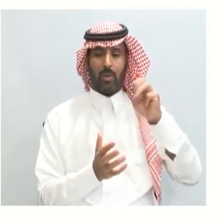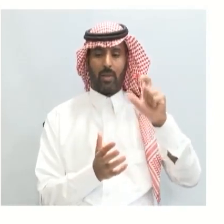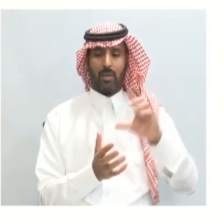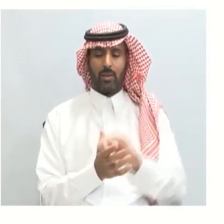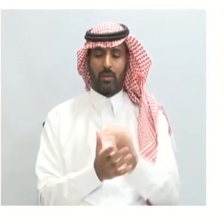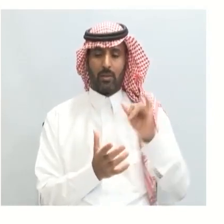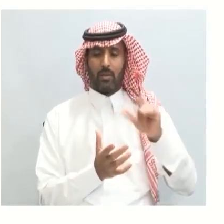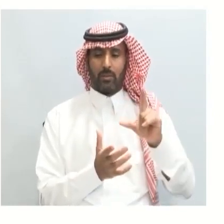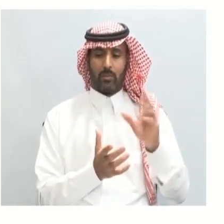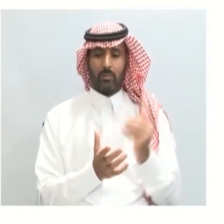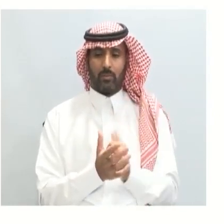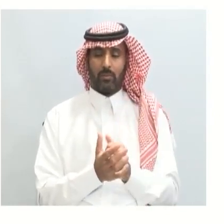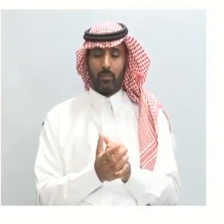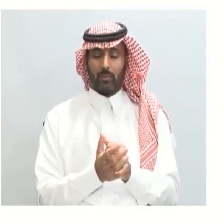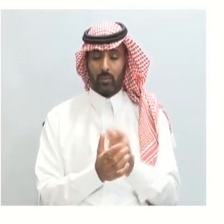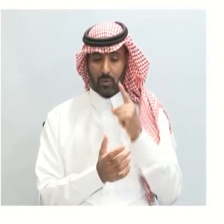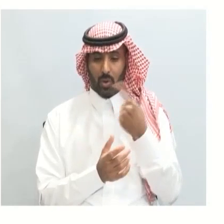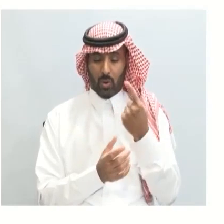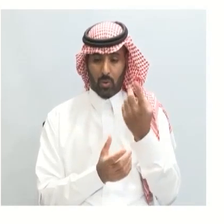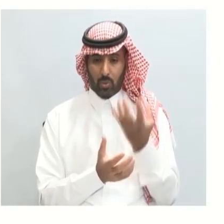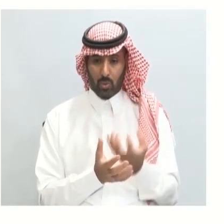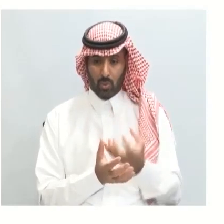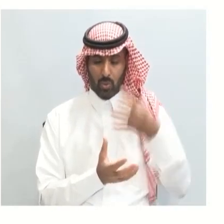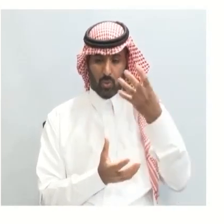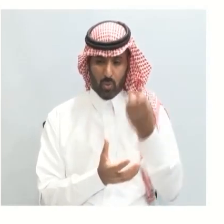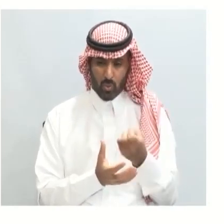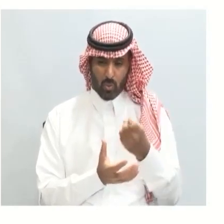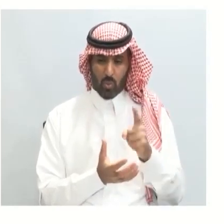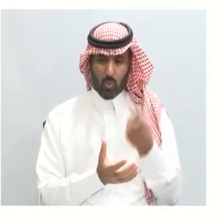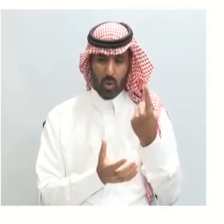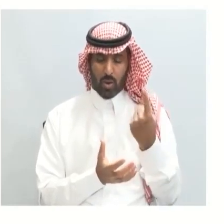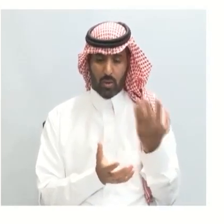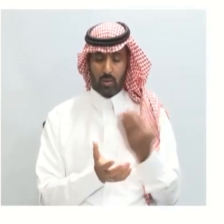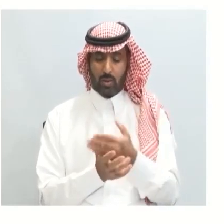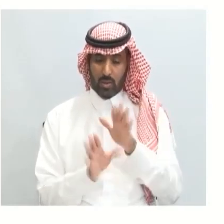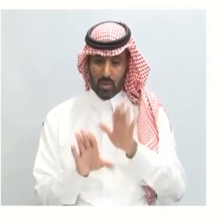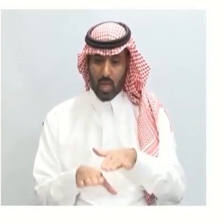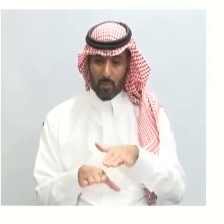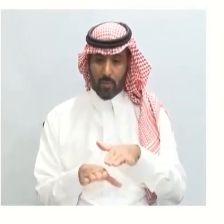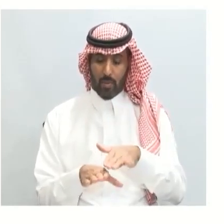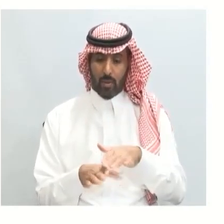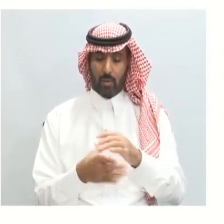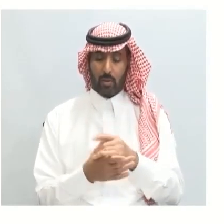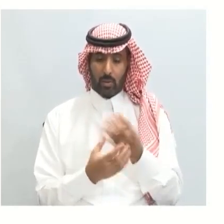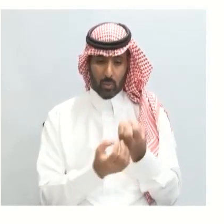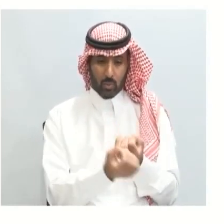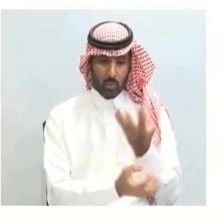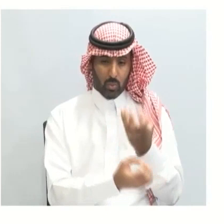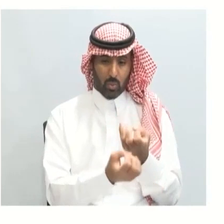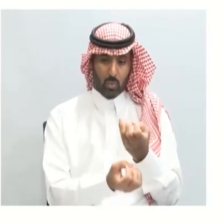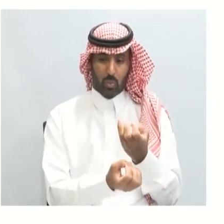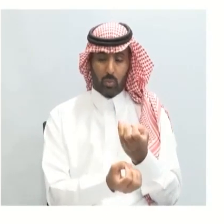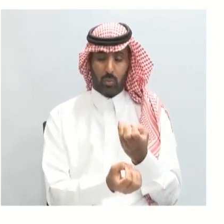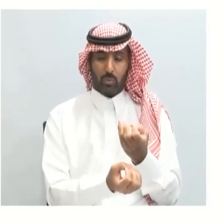الان طبعا الضغط هنا واحد والضغط ايضا واحد فالضغط لدي ثابت درجه الحراره والحجم